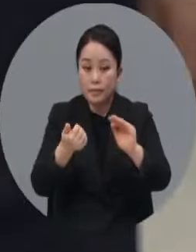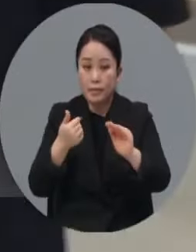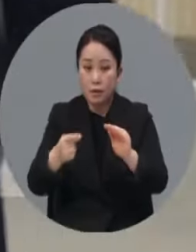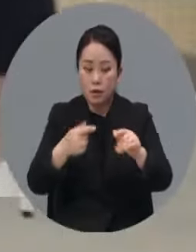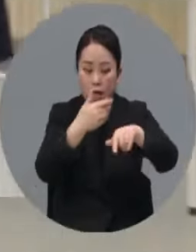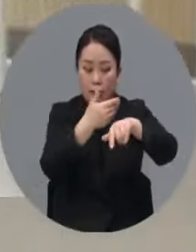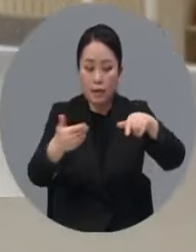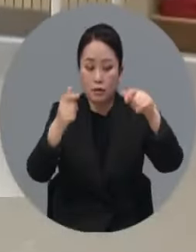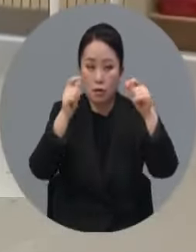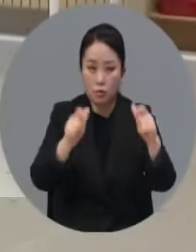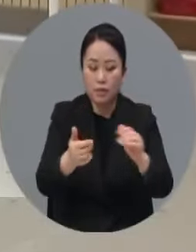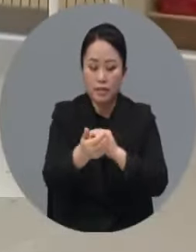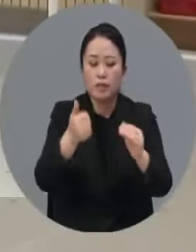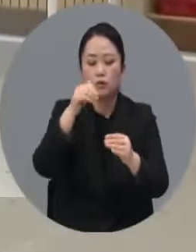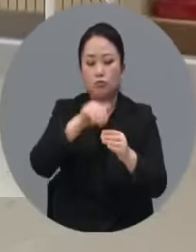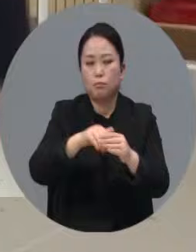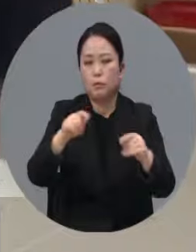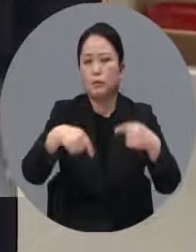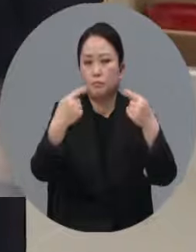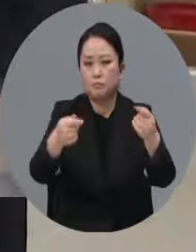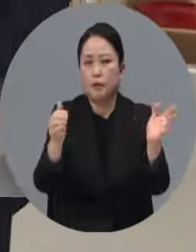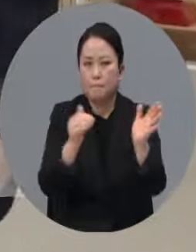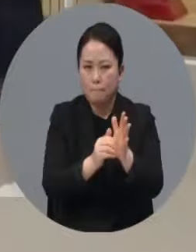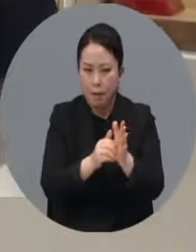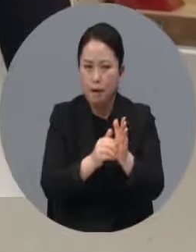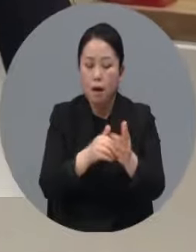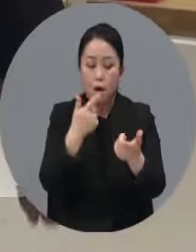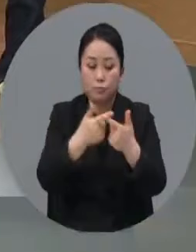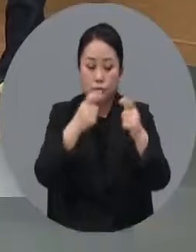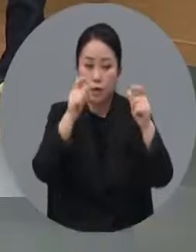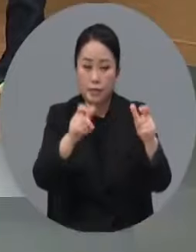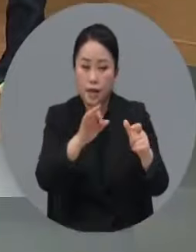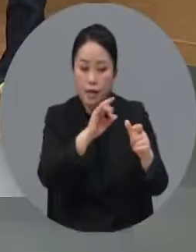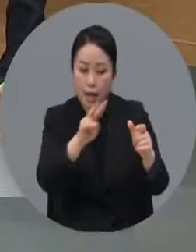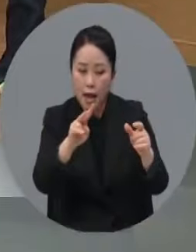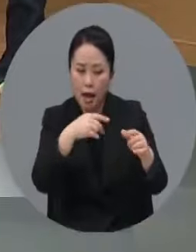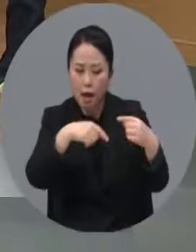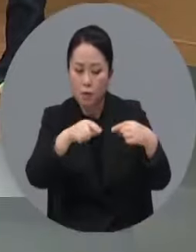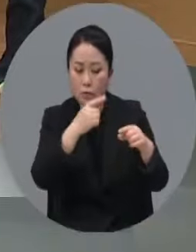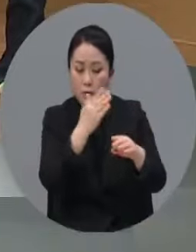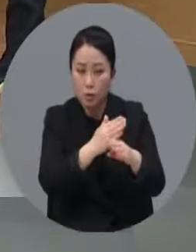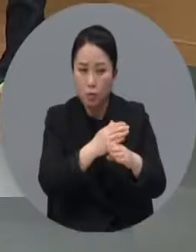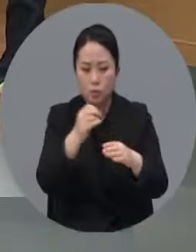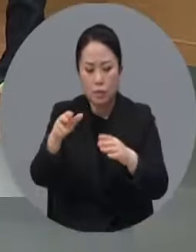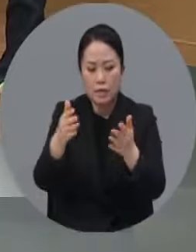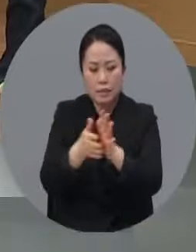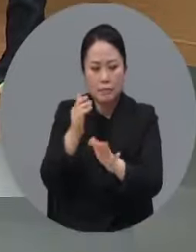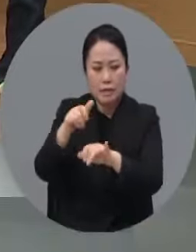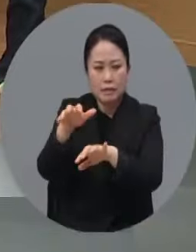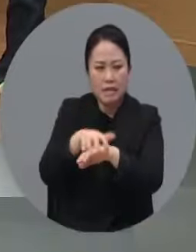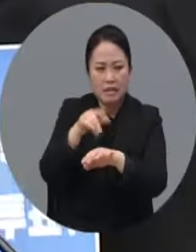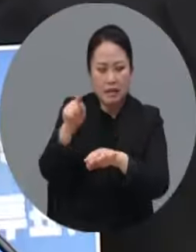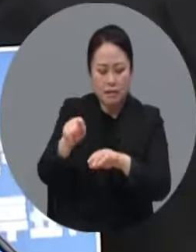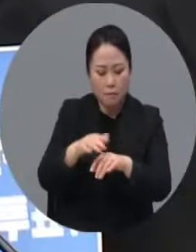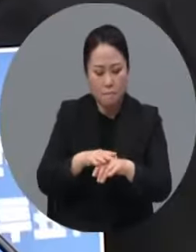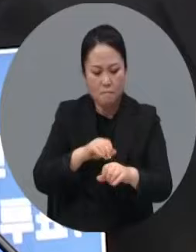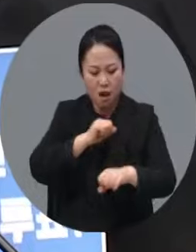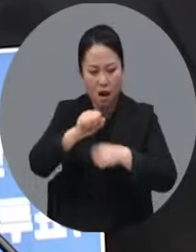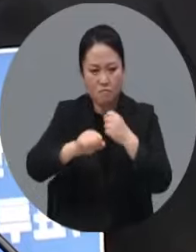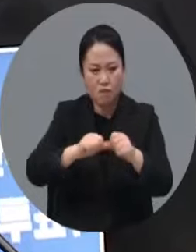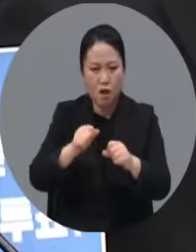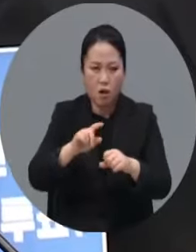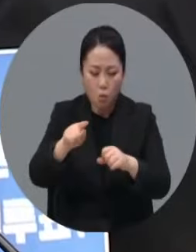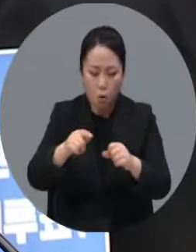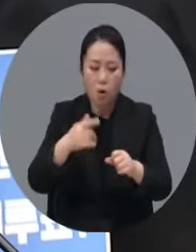부산 강서구에서 사전투표도 했습니다. 부산 지역 야권과 시민단체들은 노골적인 선거 개입이라며 비판하고